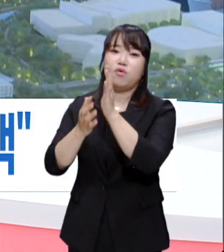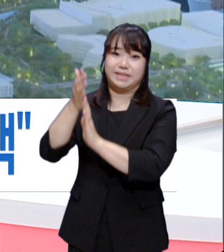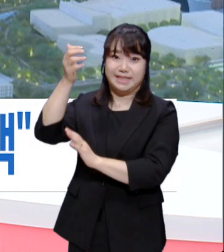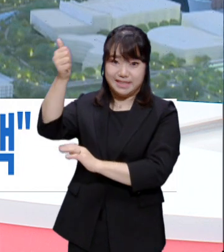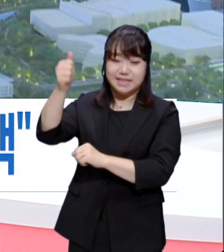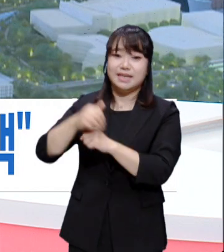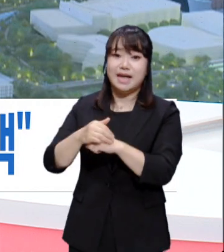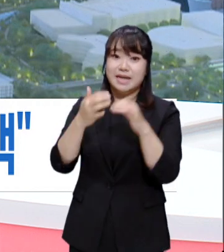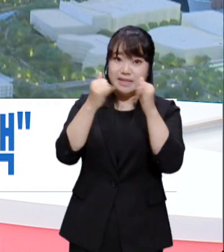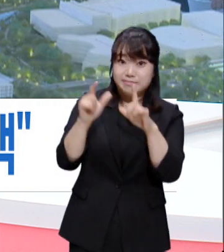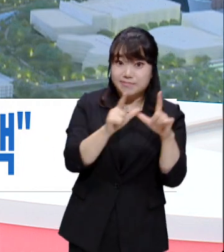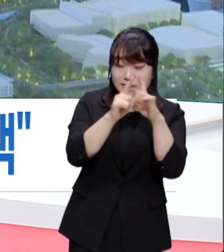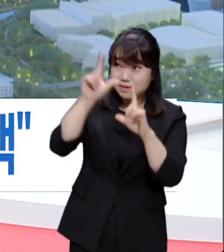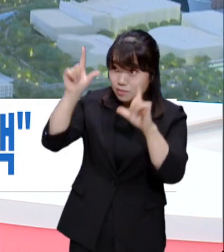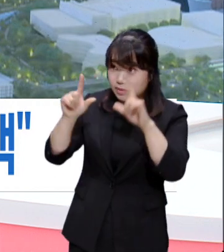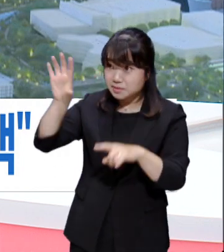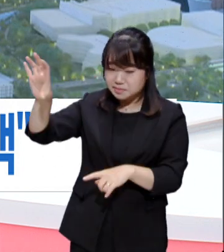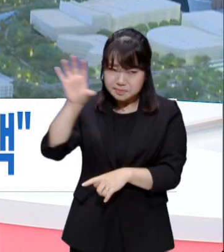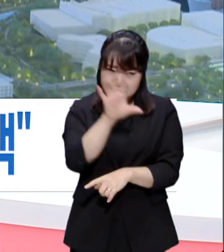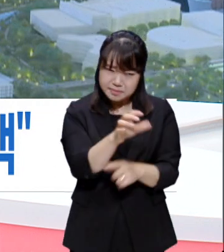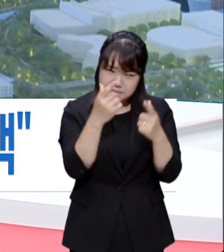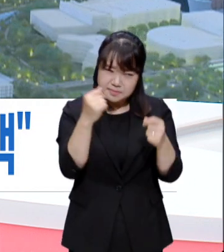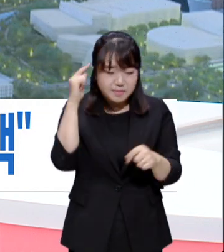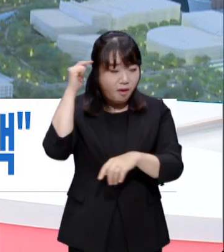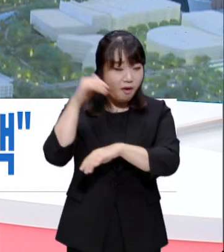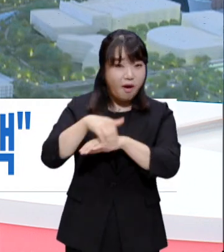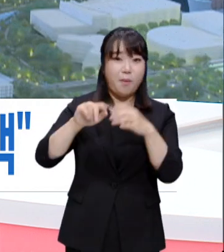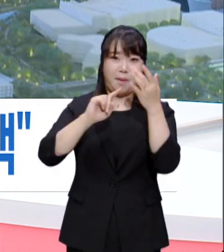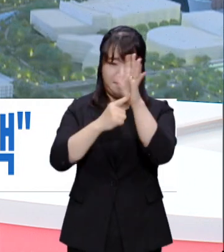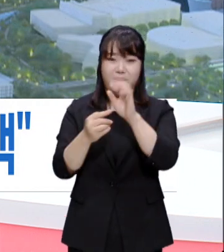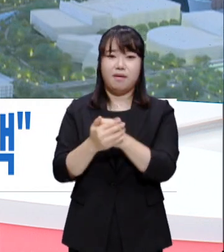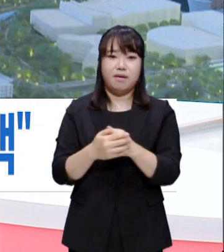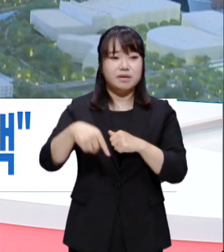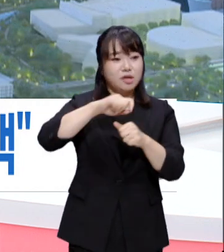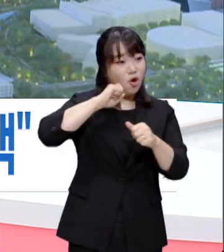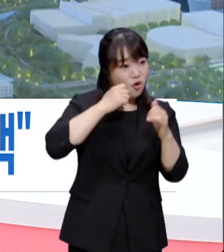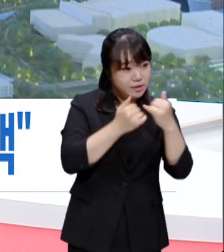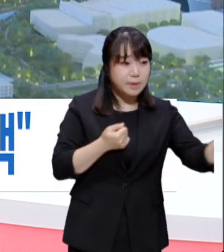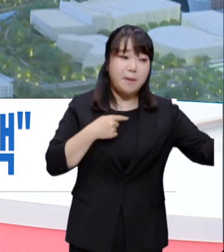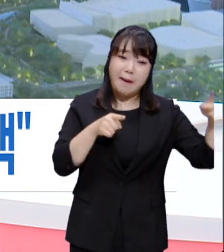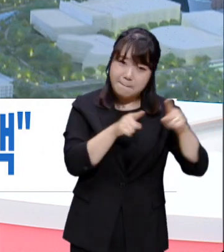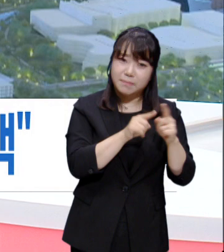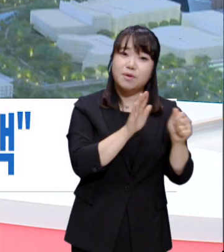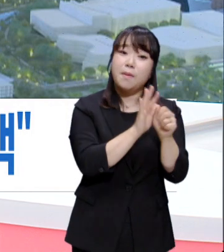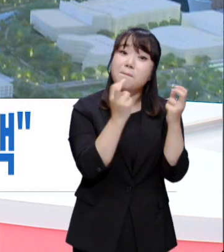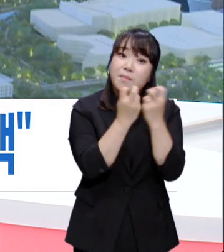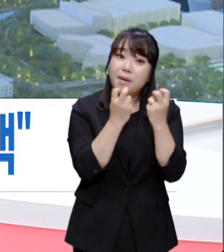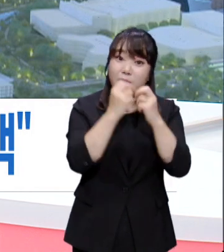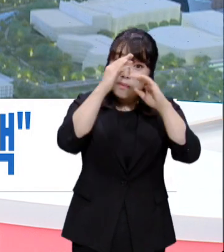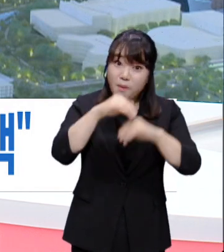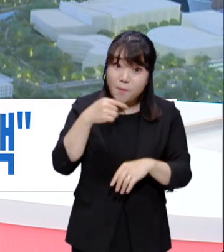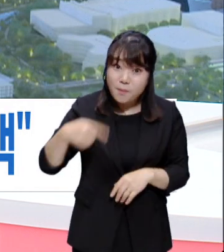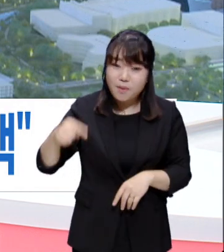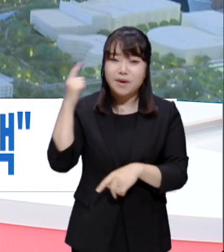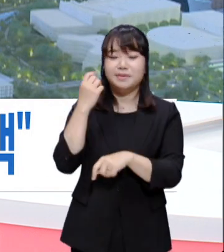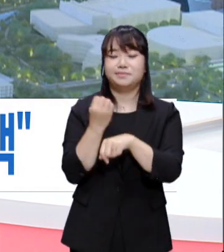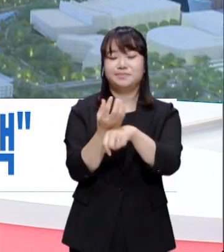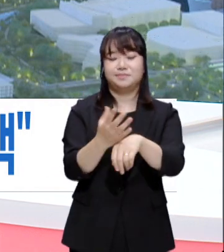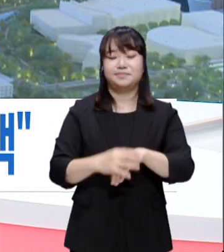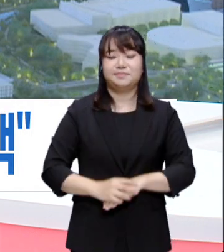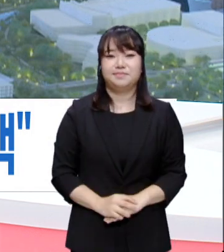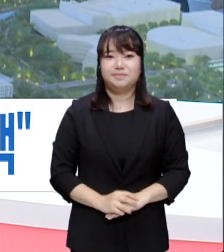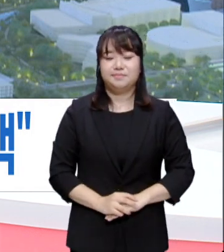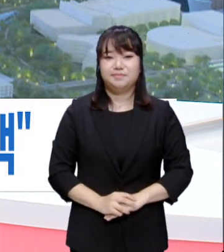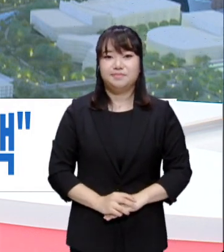세대 공존형 주택에 대해 입장을 밝혔습니다. 약자와의 동행 정책 가운데 하나인데 어떤 내용인지 김대우 기자가